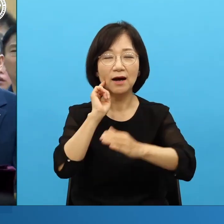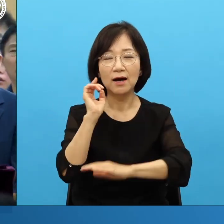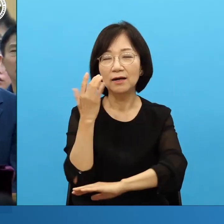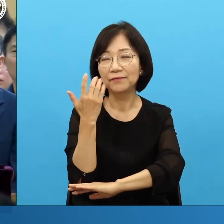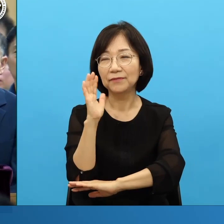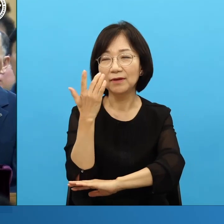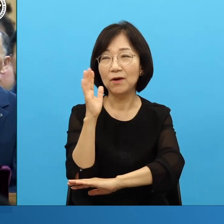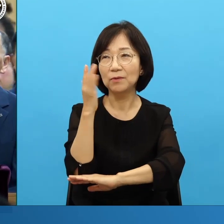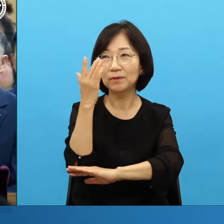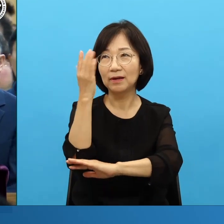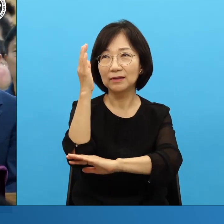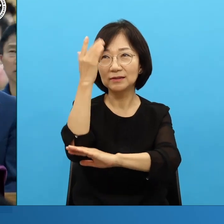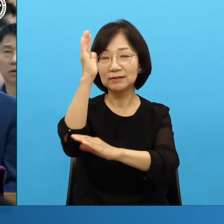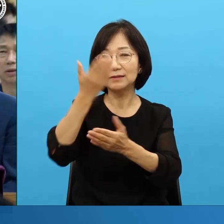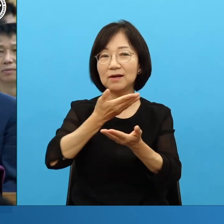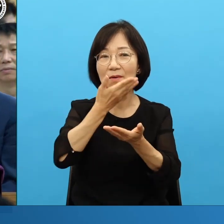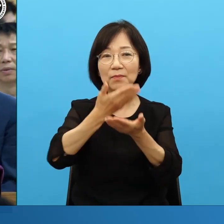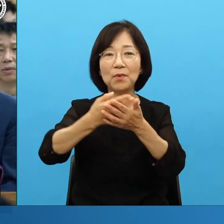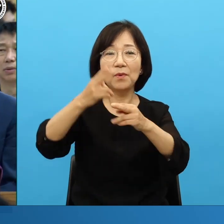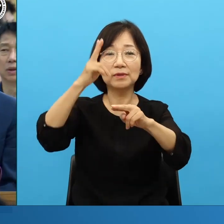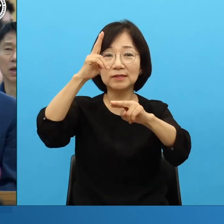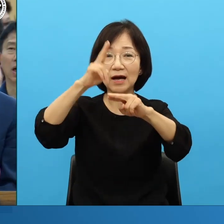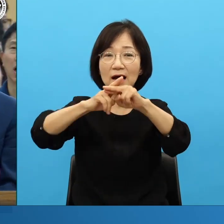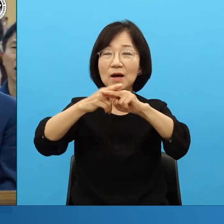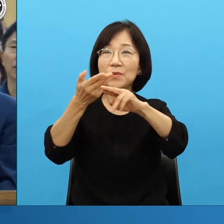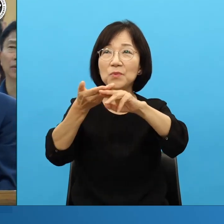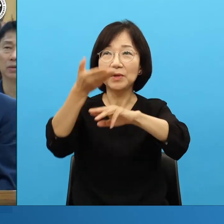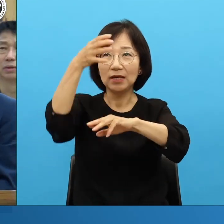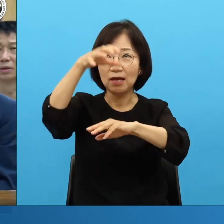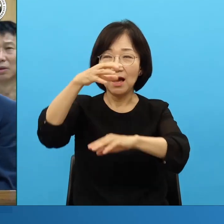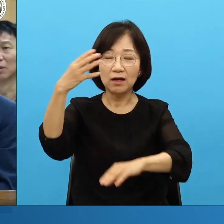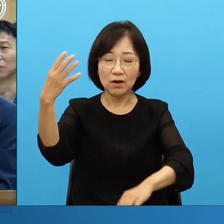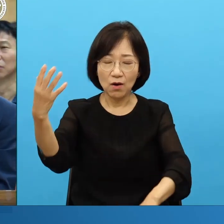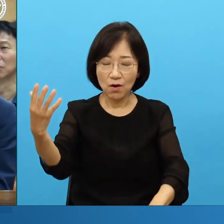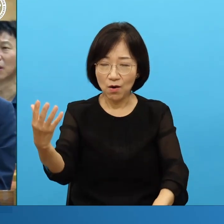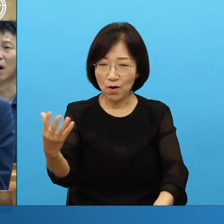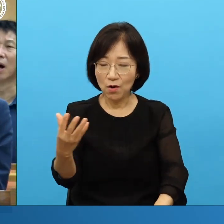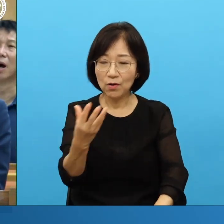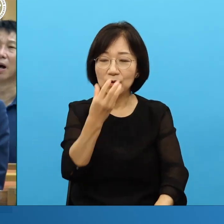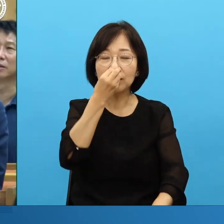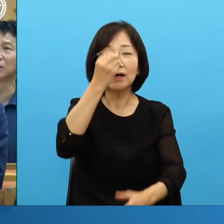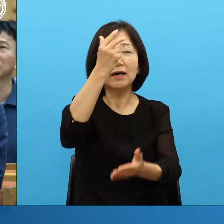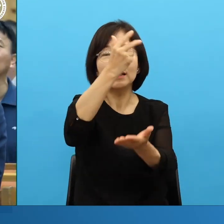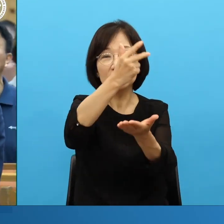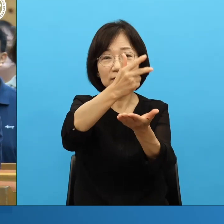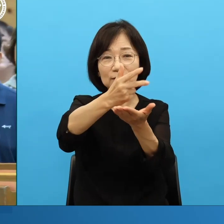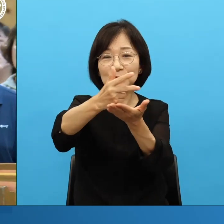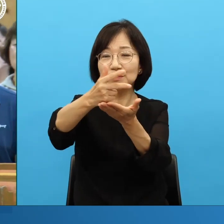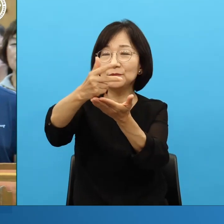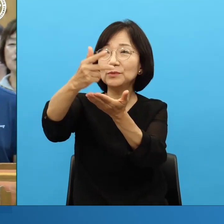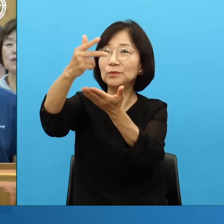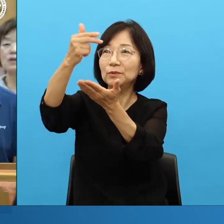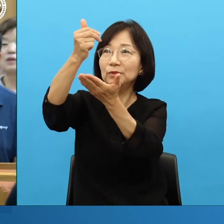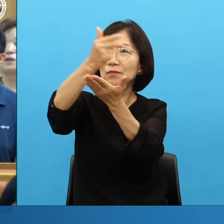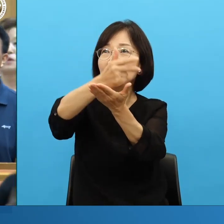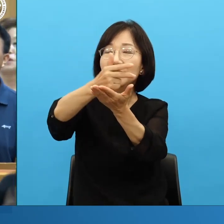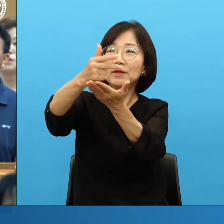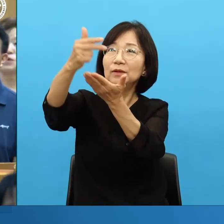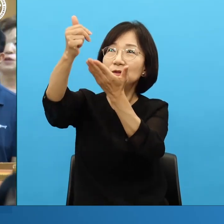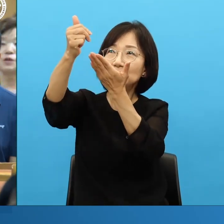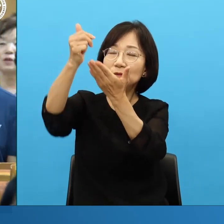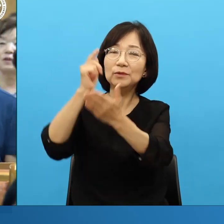할렐루야. 영광스러운 보좌 위에 거룩하신 주